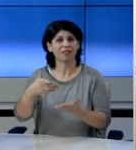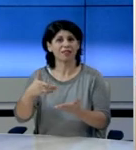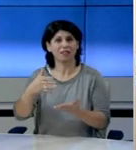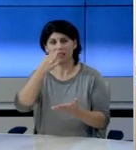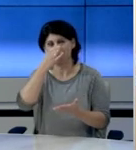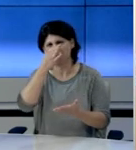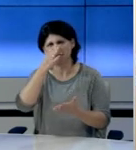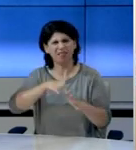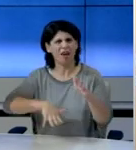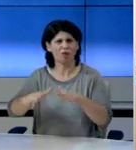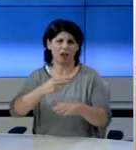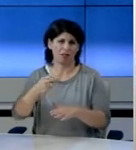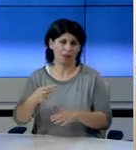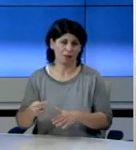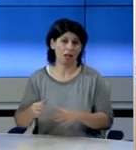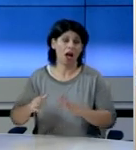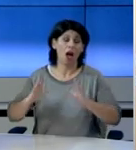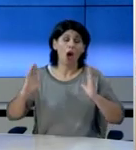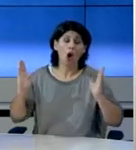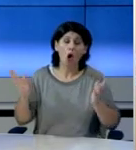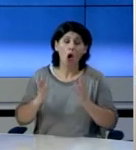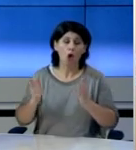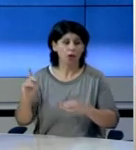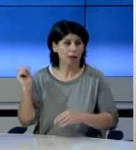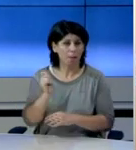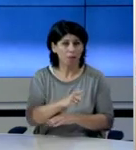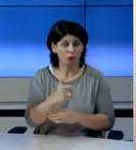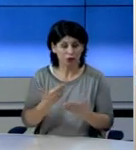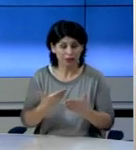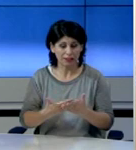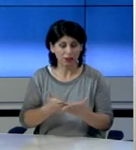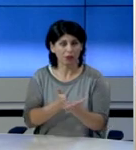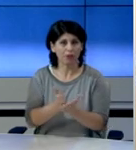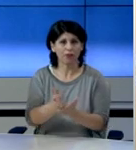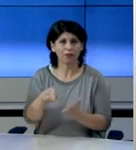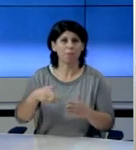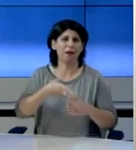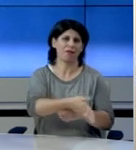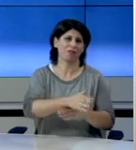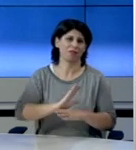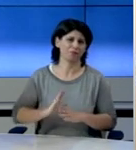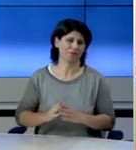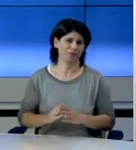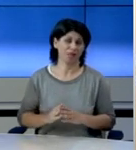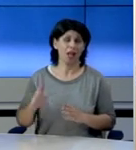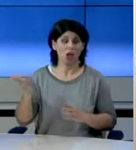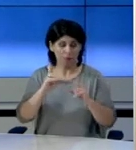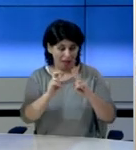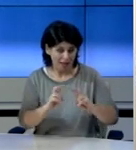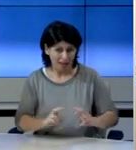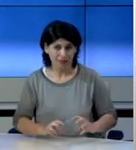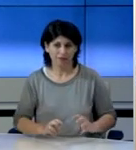διαφθοράς. Οποιαδήποτε αποστολή στοιχείου στη δικαιοσύνη βαφτίστηκε παρέμβαση. Οποιαδήποτε